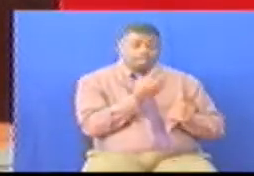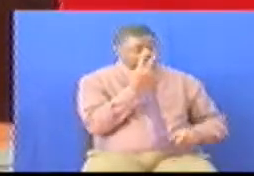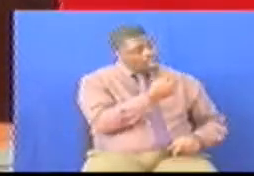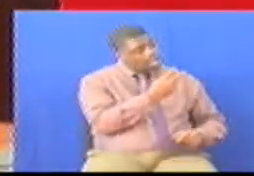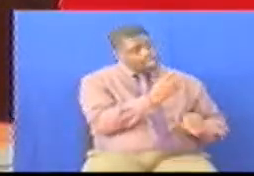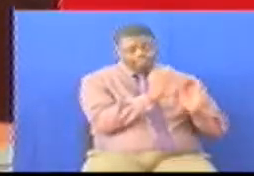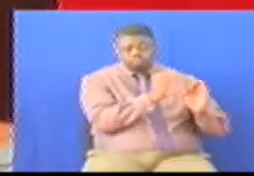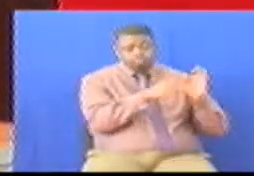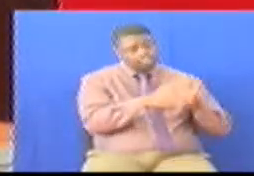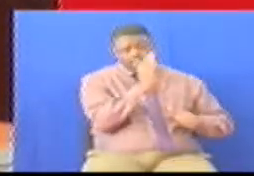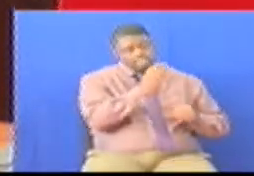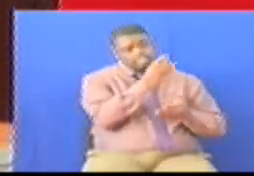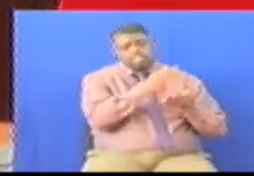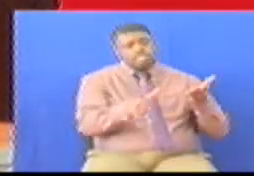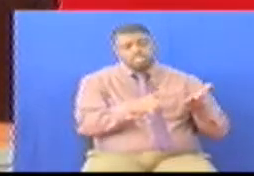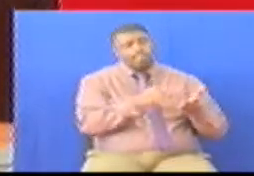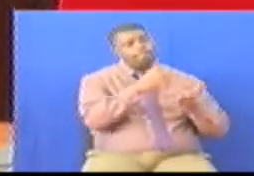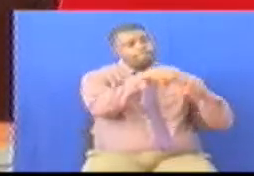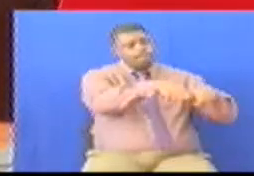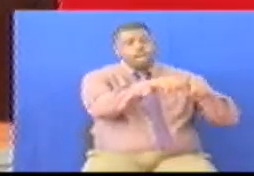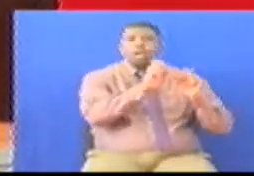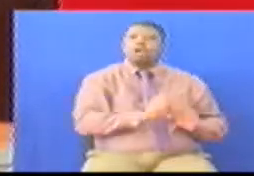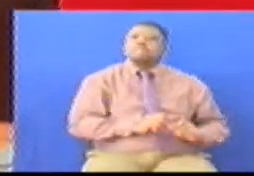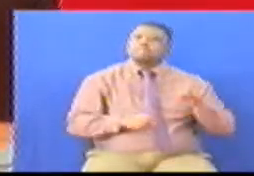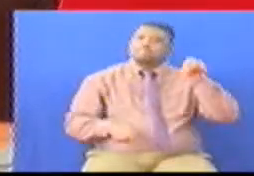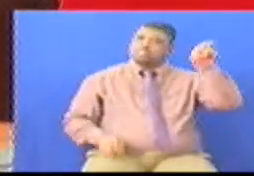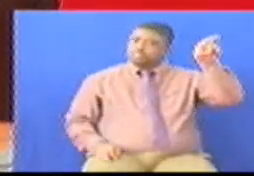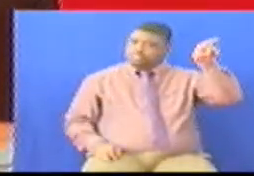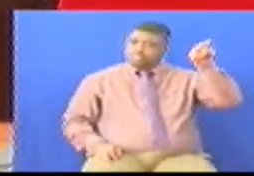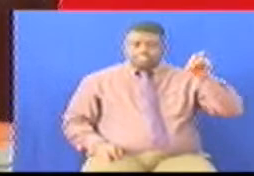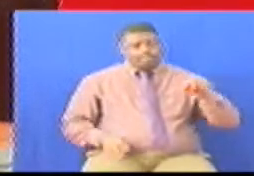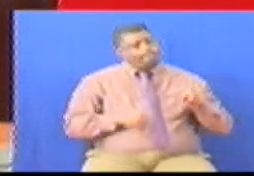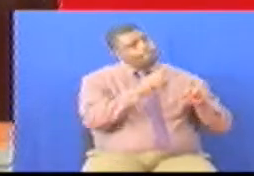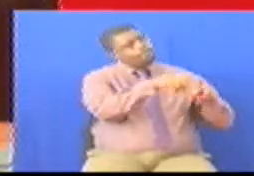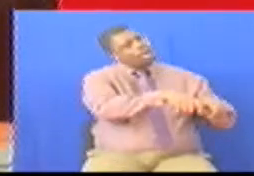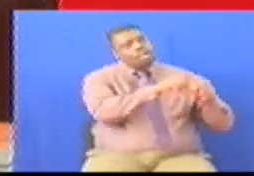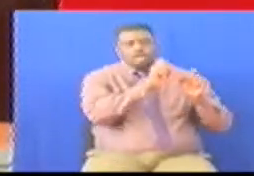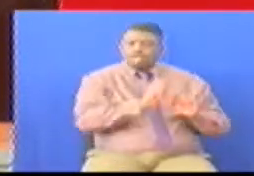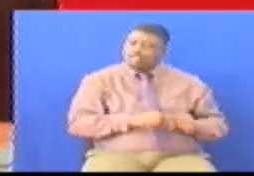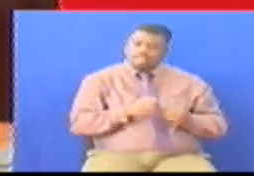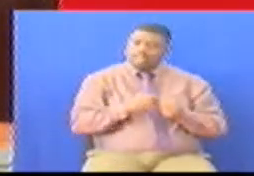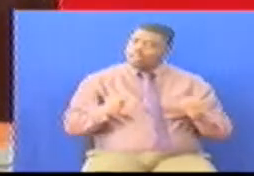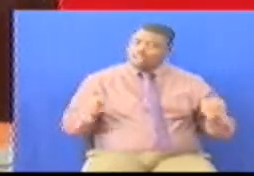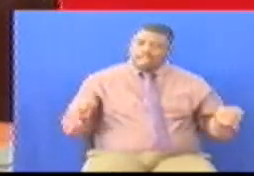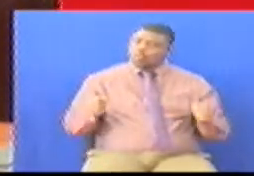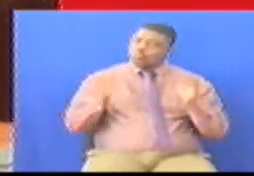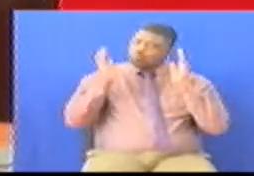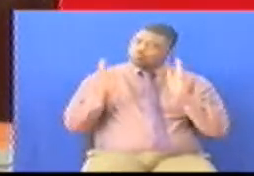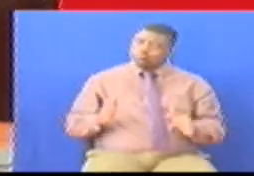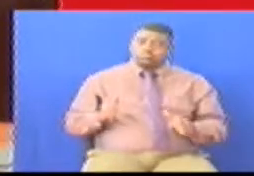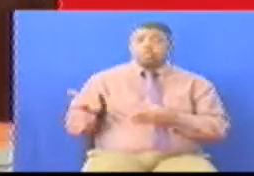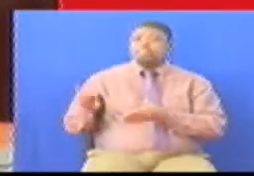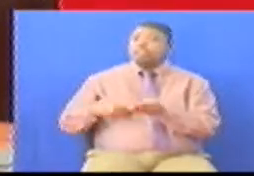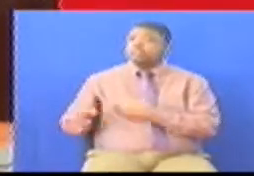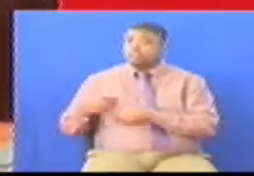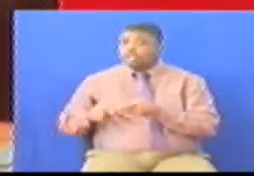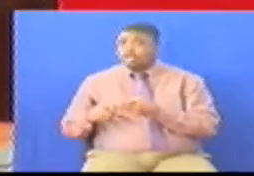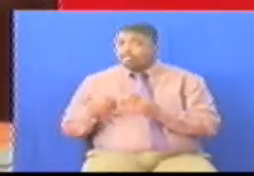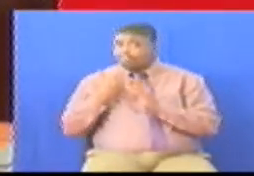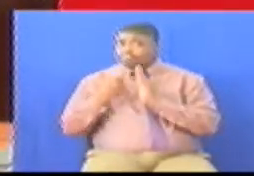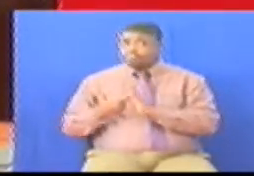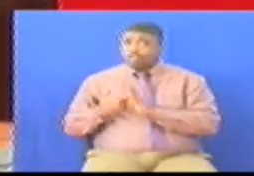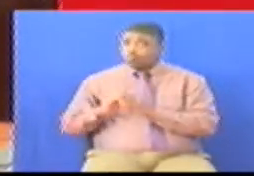sana bandari ya Dar es Salaam. Kama tunavyojua waheshimiwa wabunge wenzangu, bandari ni lango kuu la biashara. Kama sisi hatuwezi